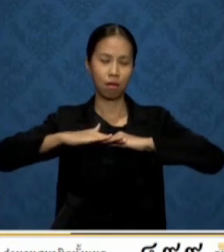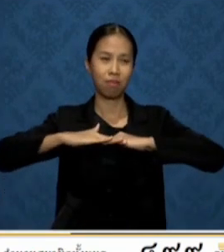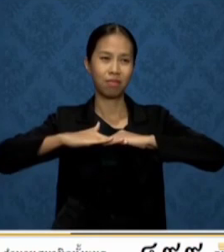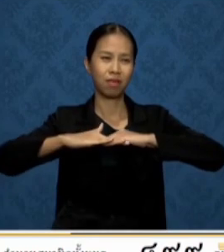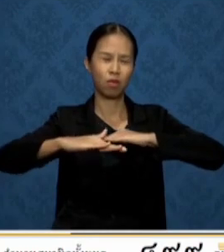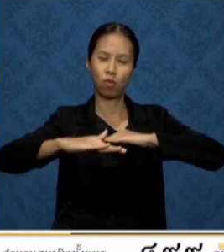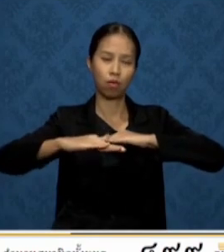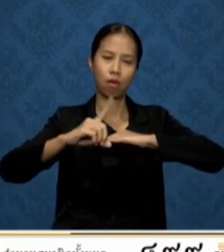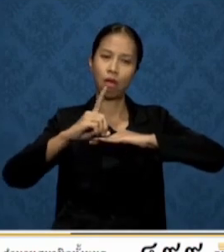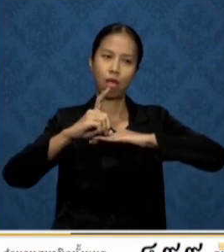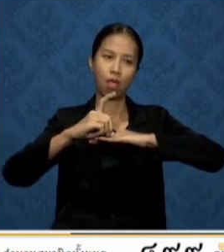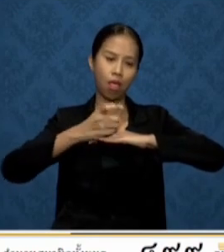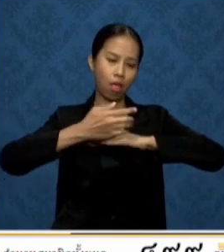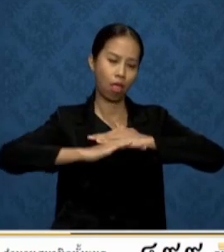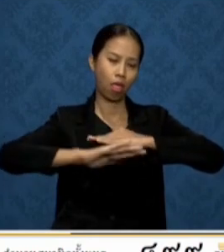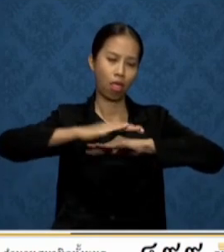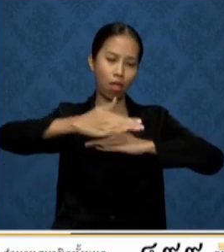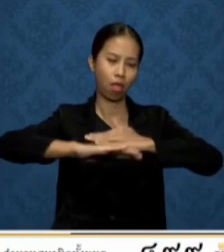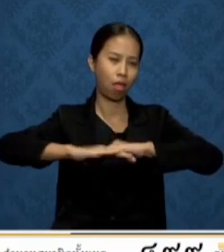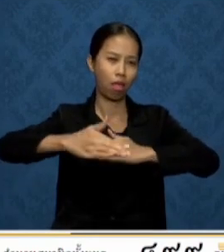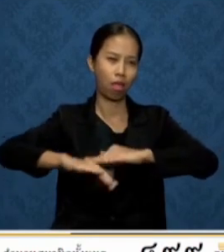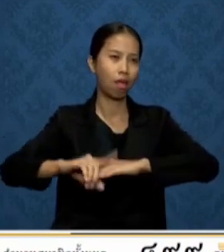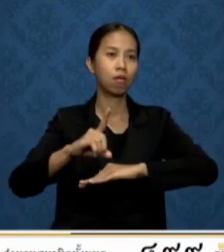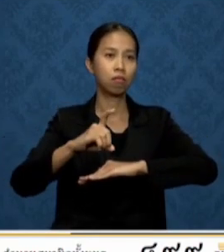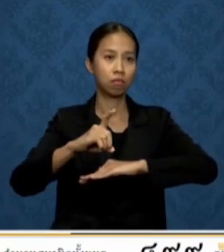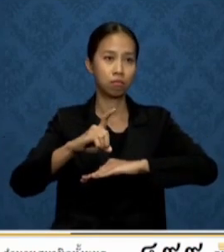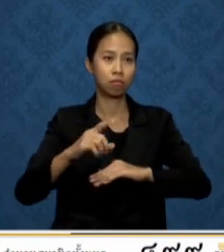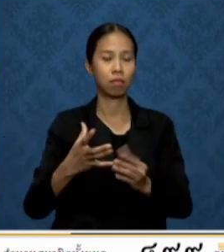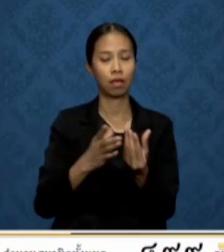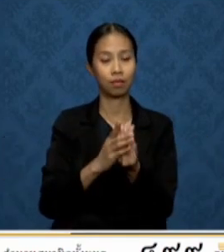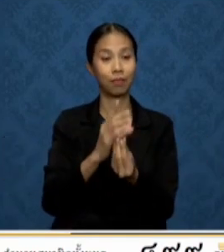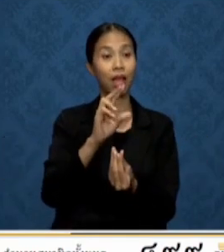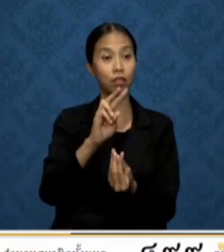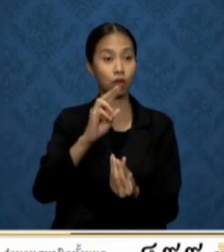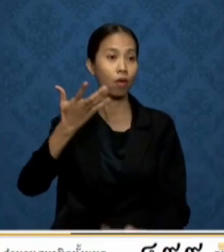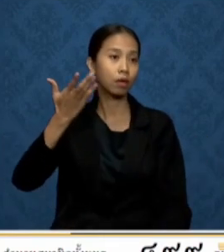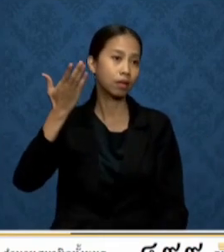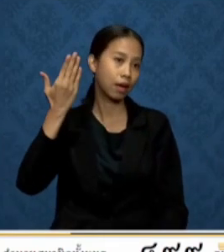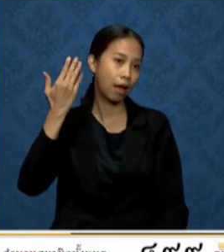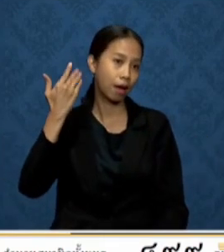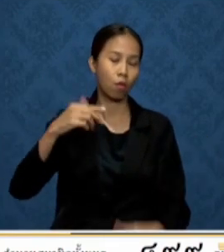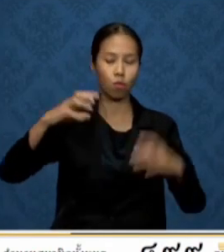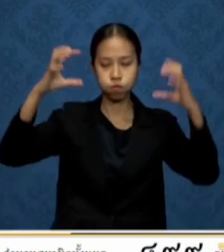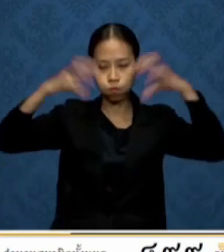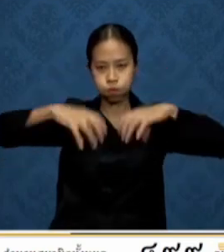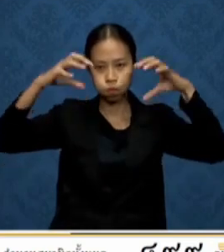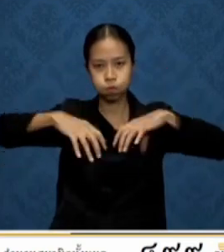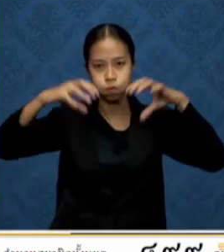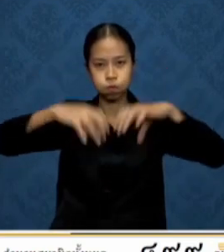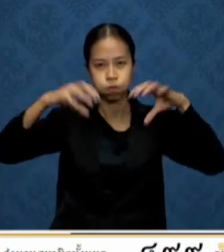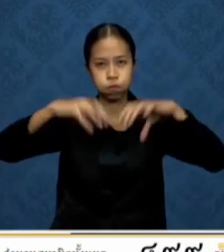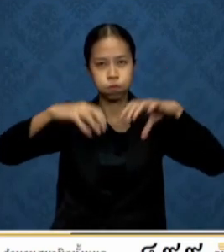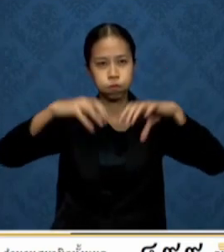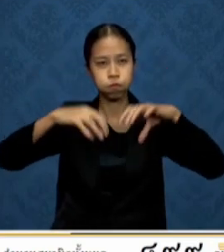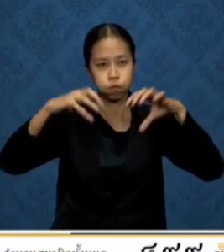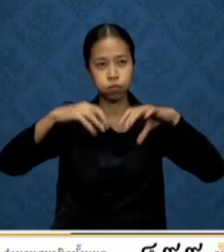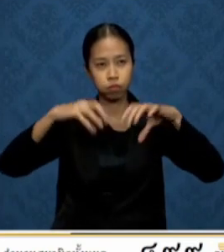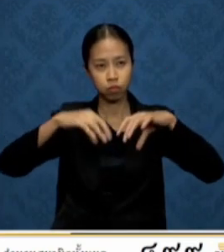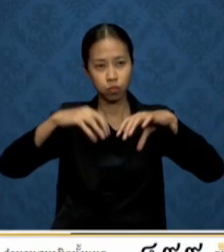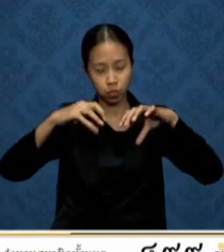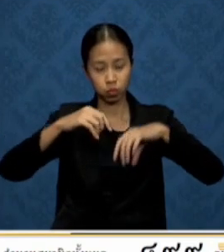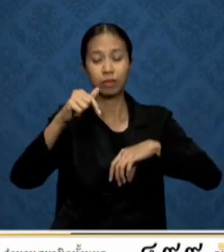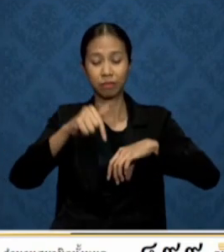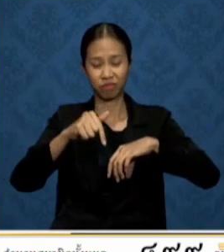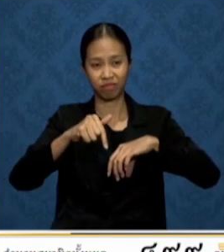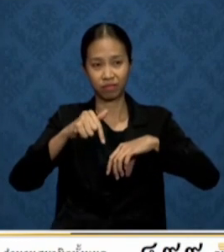ดโทมอย่างมากกัทานประทานเอดเกิจากในช่ง 2 สัประดาที่ผ่านมา ผลตกหนักอย่างต่อเนื่อง ในเกตพื้น